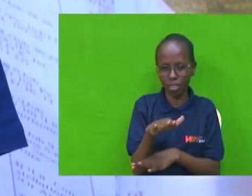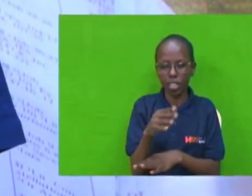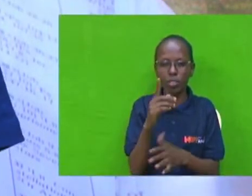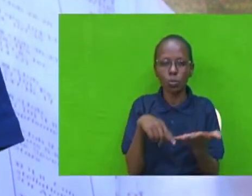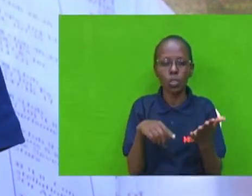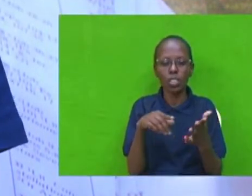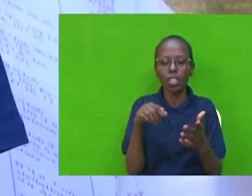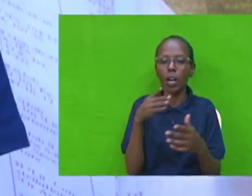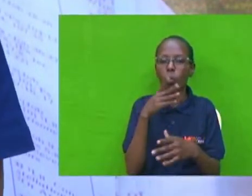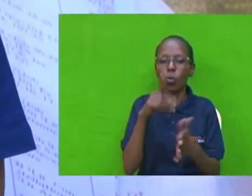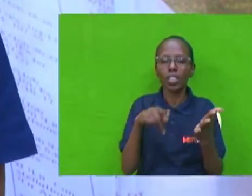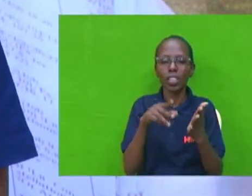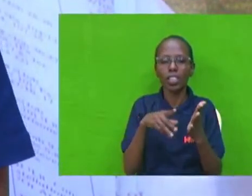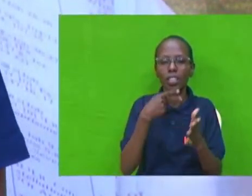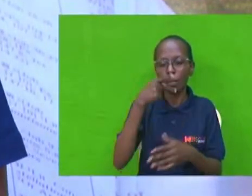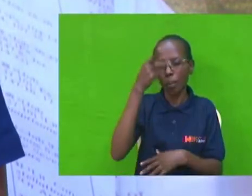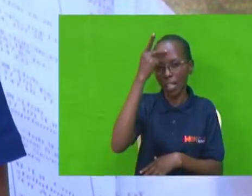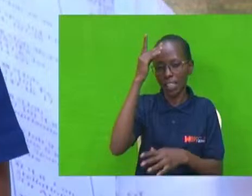Farao.